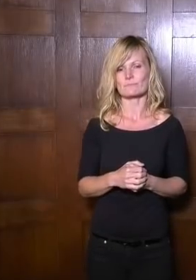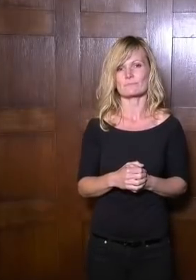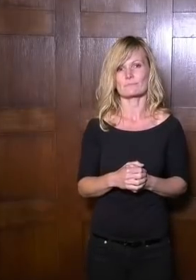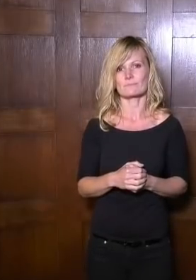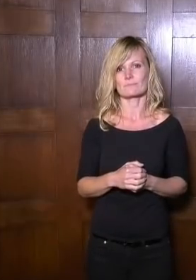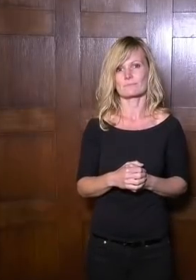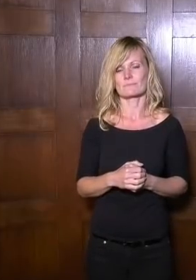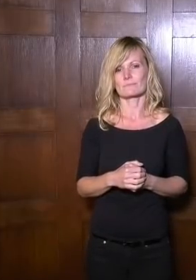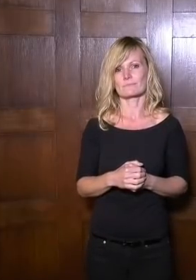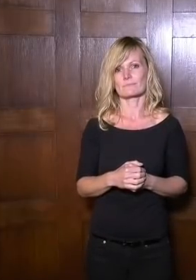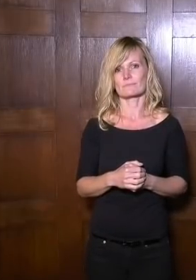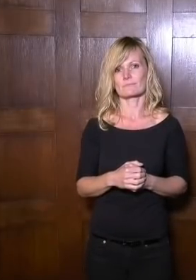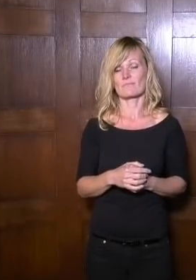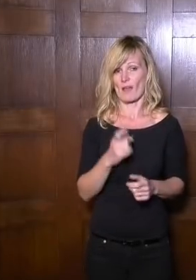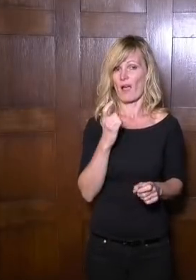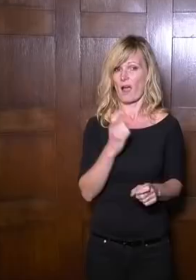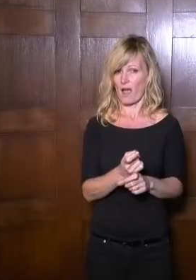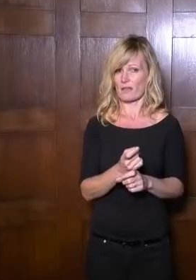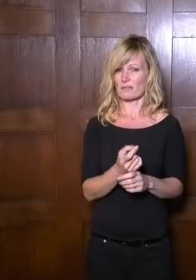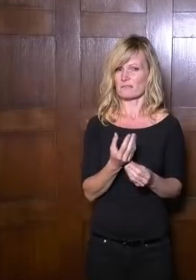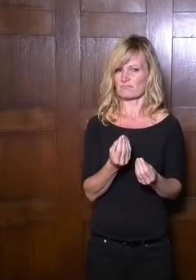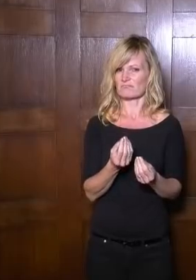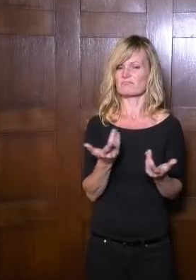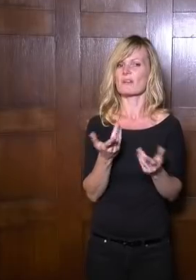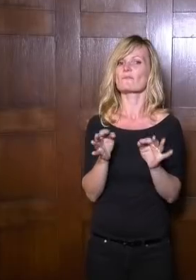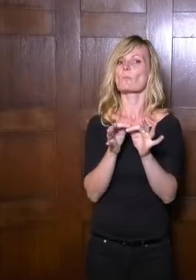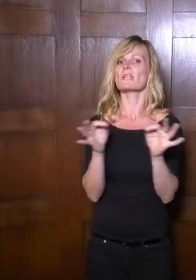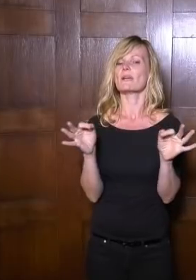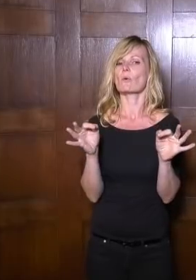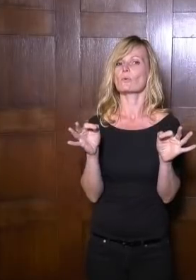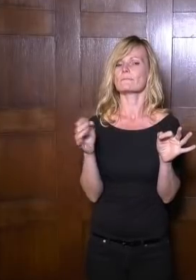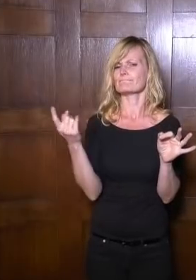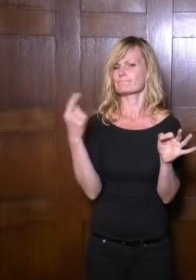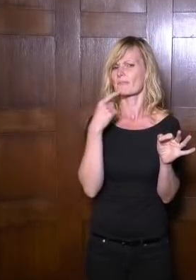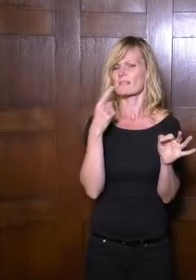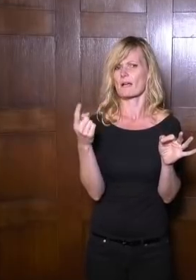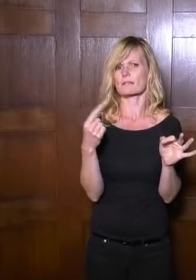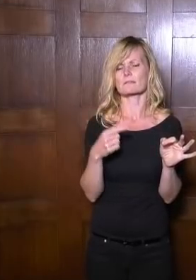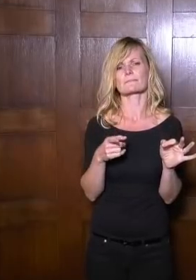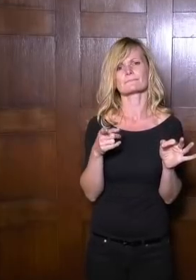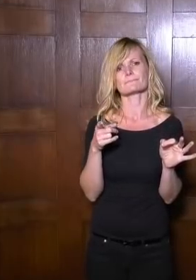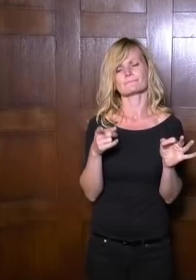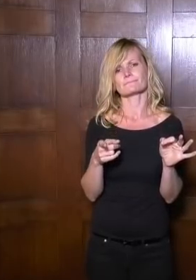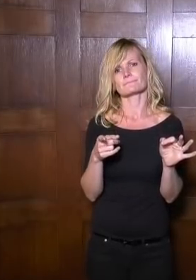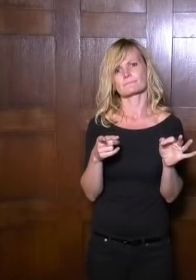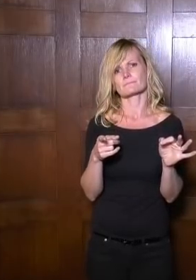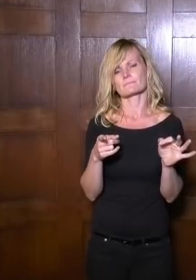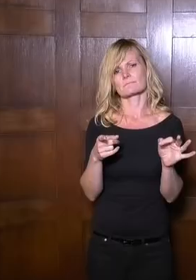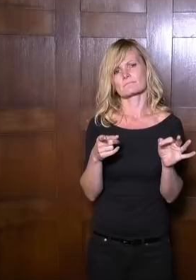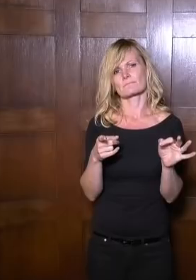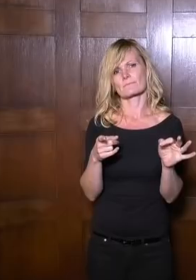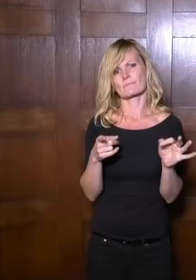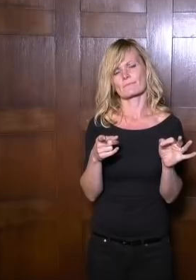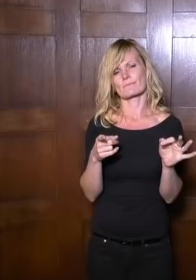Sehr hart empfand ich die Formulierung der Inkaufnahme zusätzlicher Toter wegen